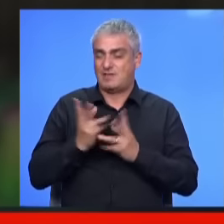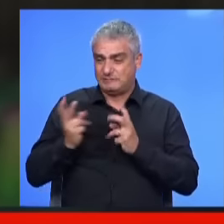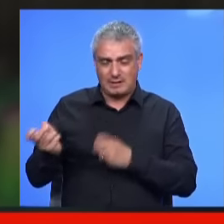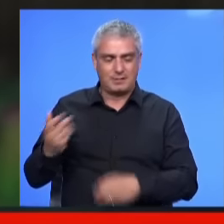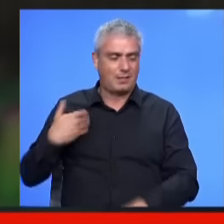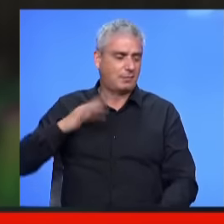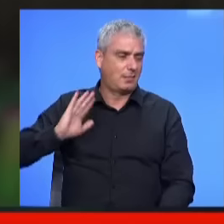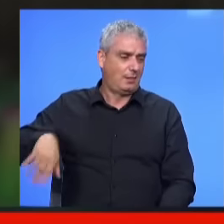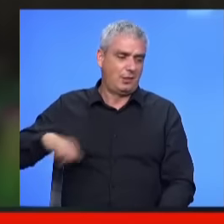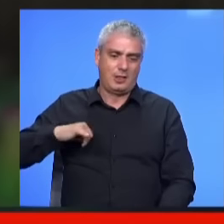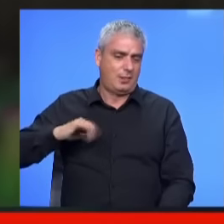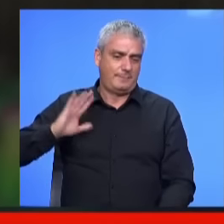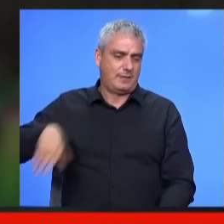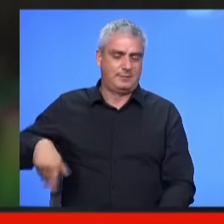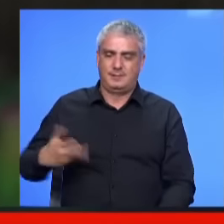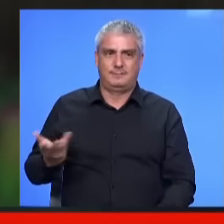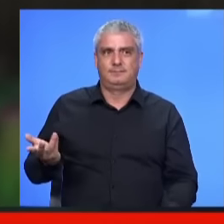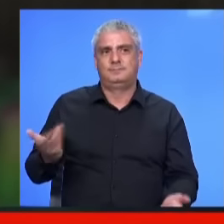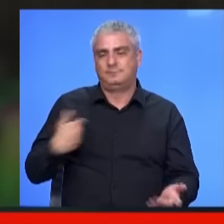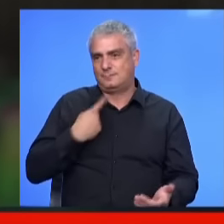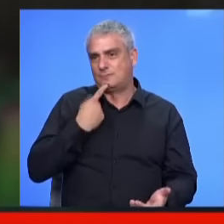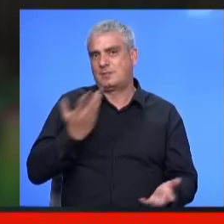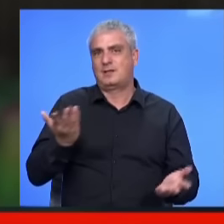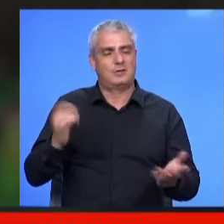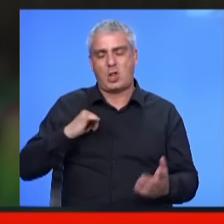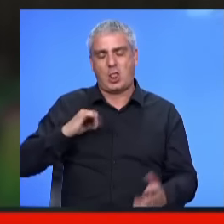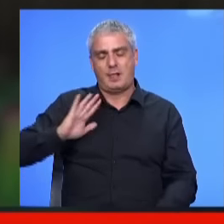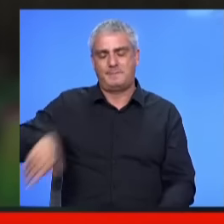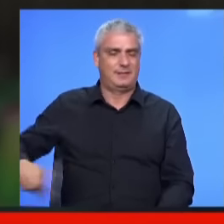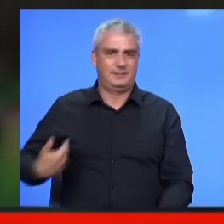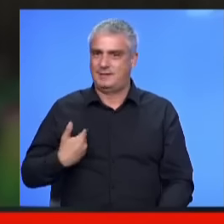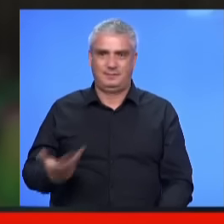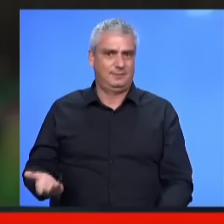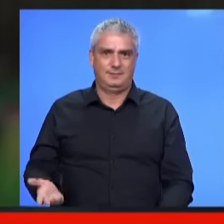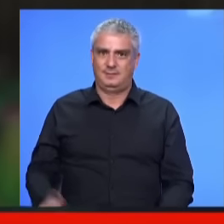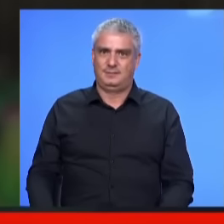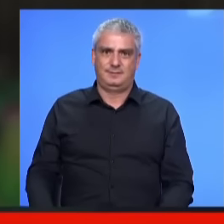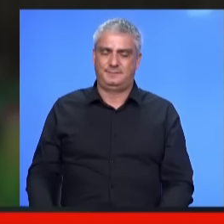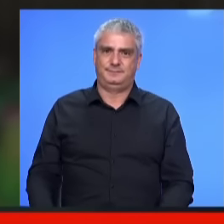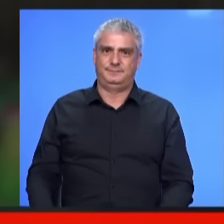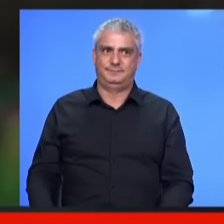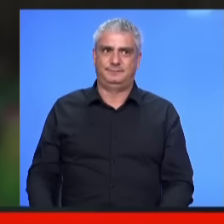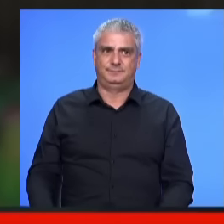מעניין אותי. בוא נגיד ככה, שזה לא מעניין אותי.